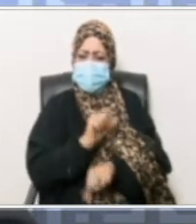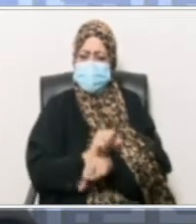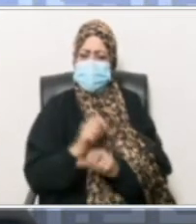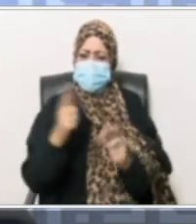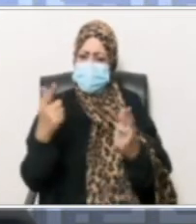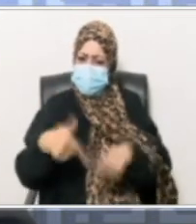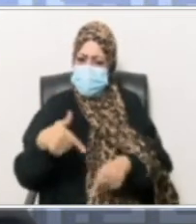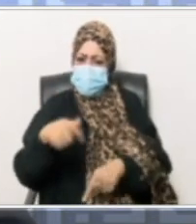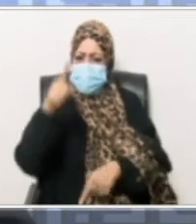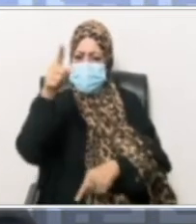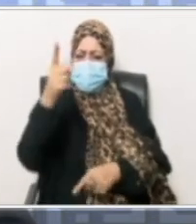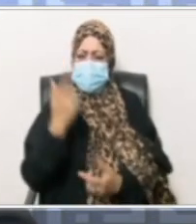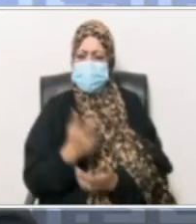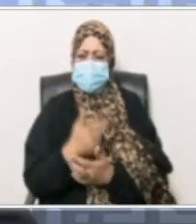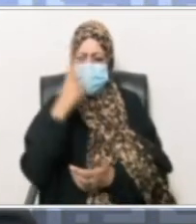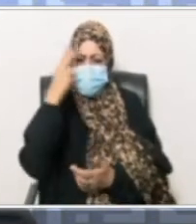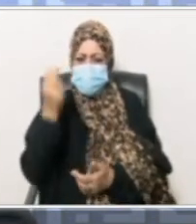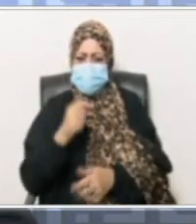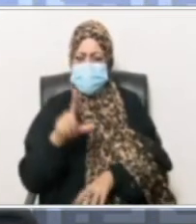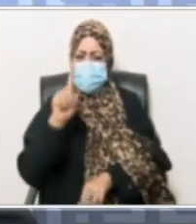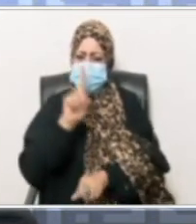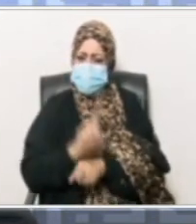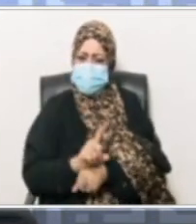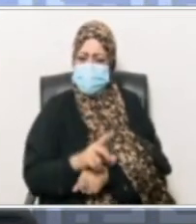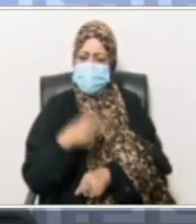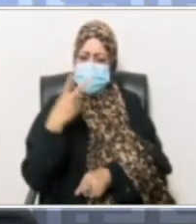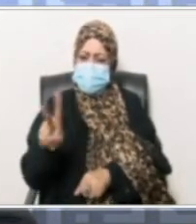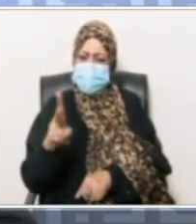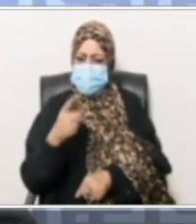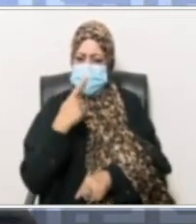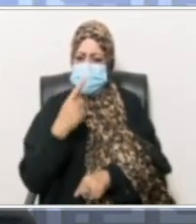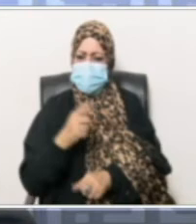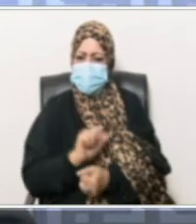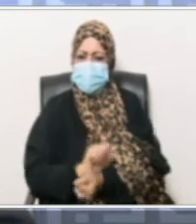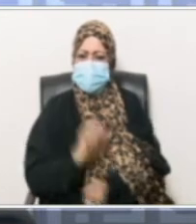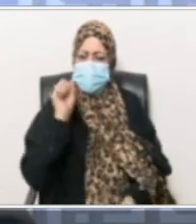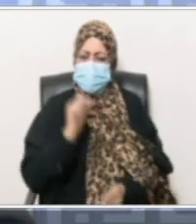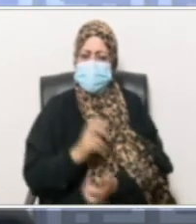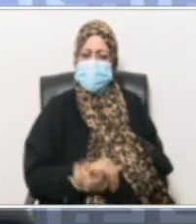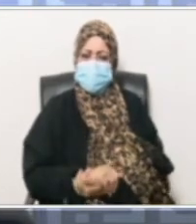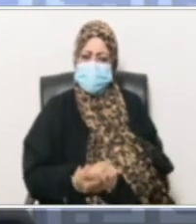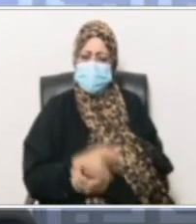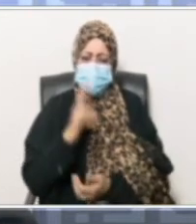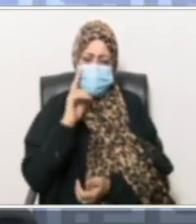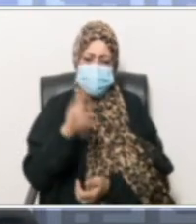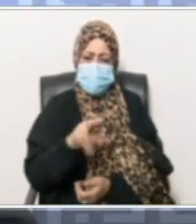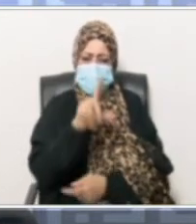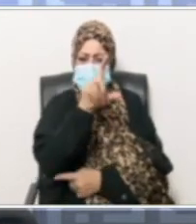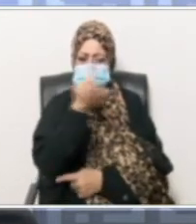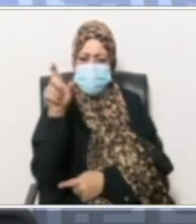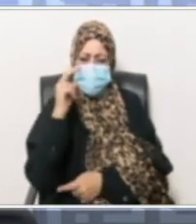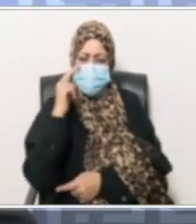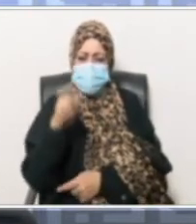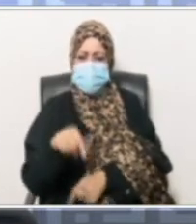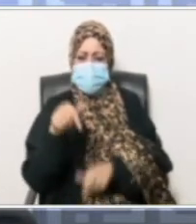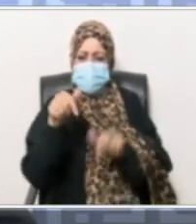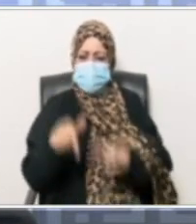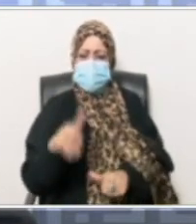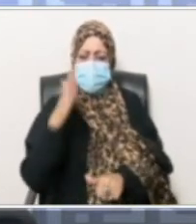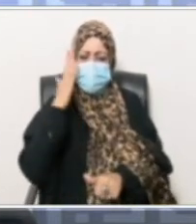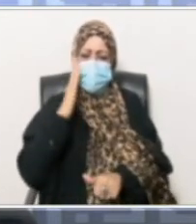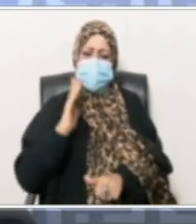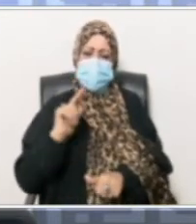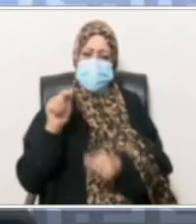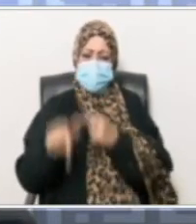20 عام طلقوه. وترى المسلمين هنا في بلادنا ينقمون من